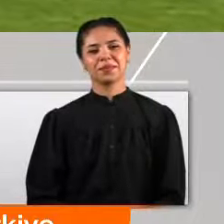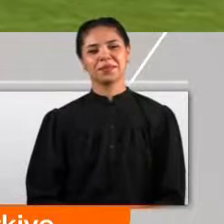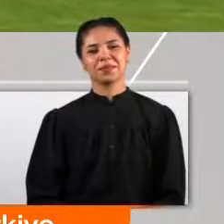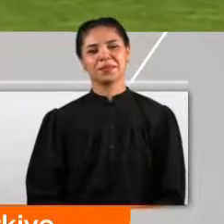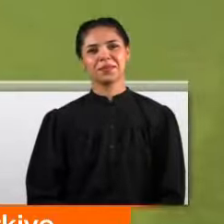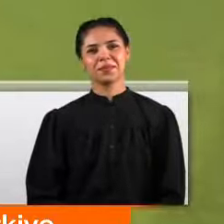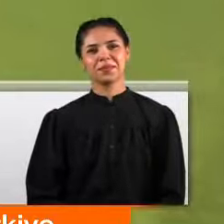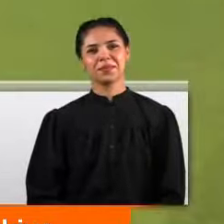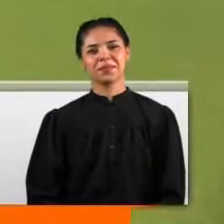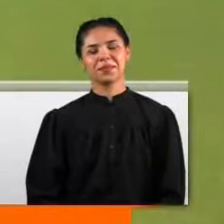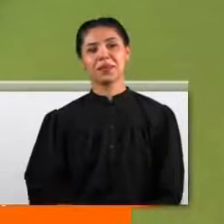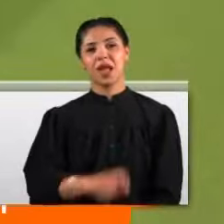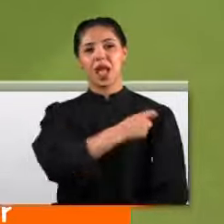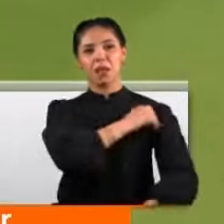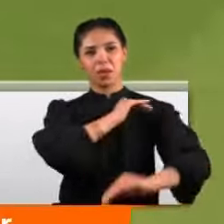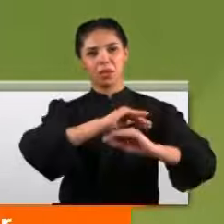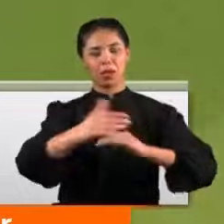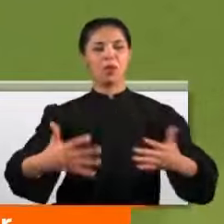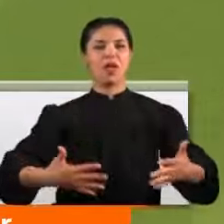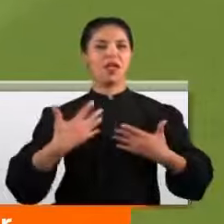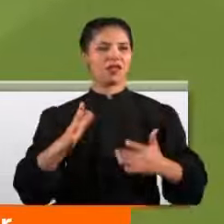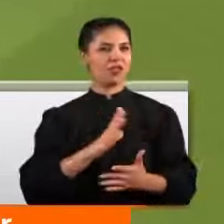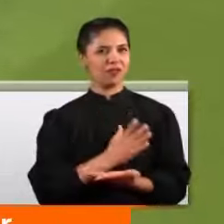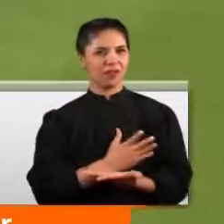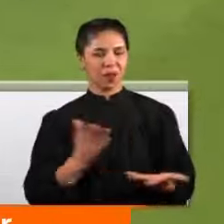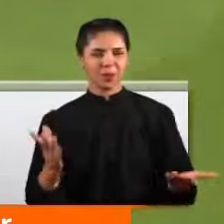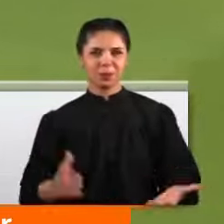şans diliyorum. Almanlar da o heyecanı paylaşanlardan.